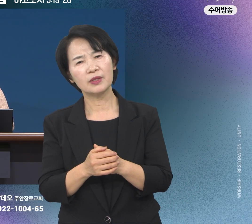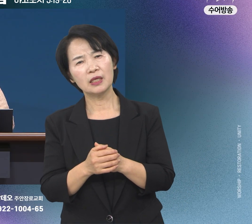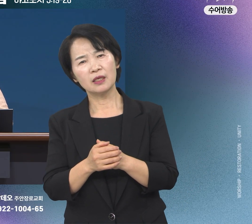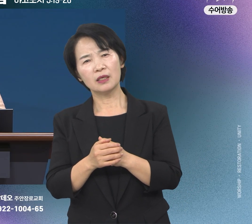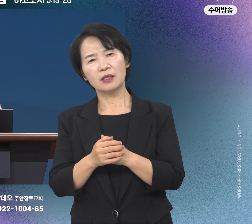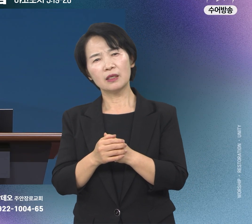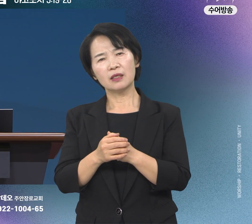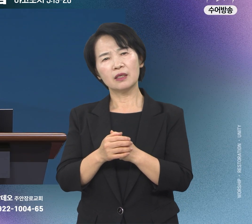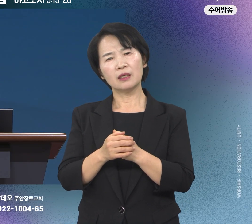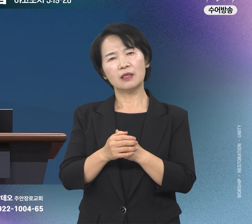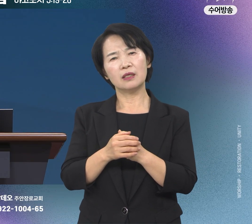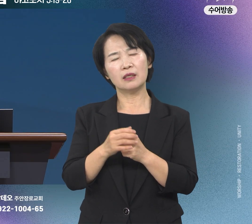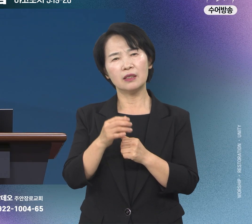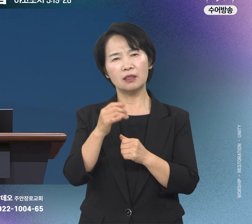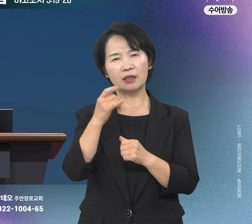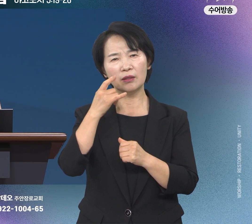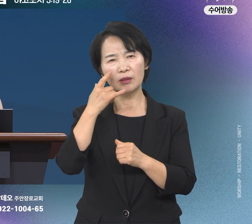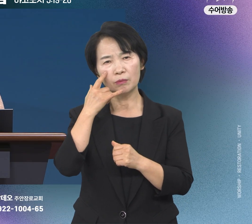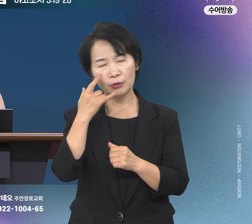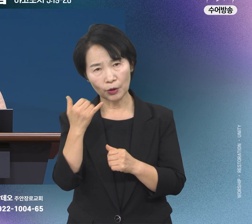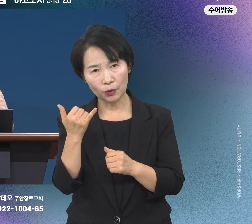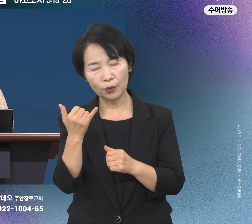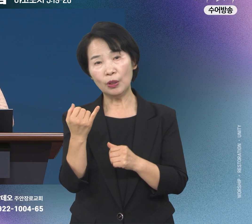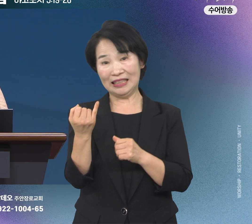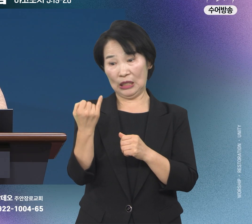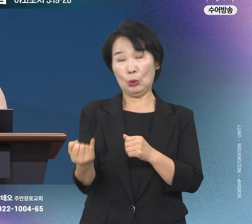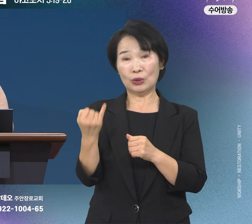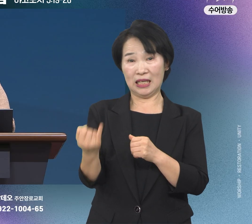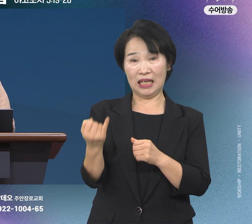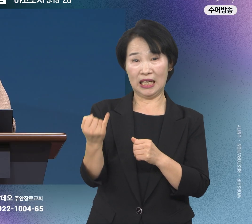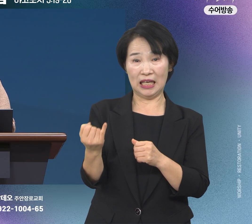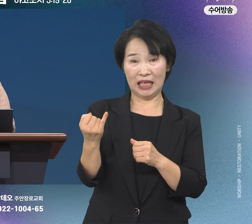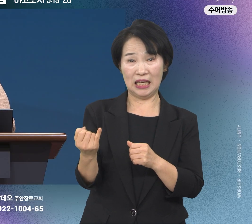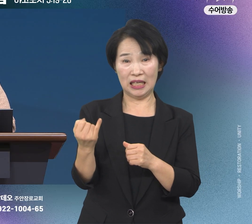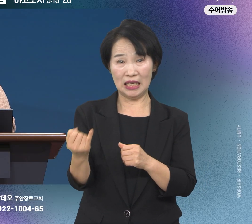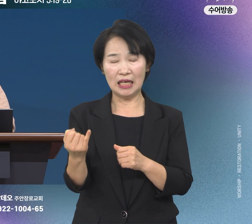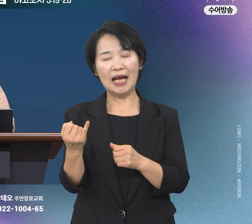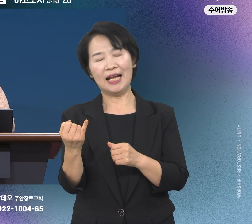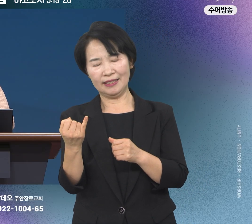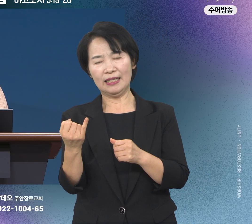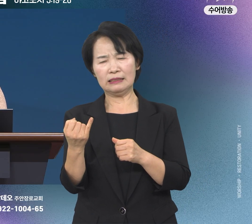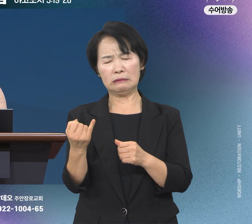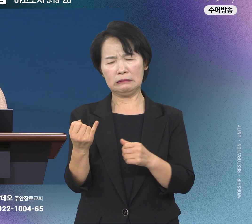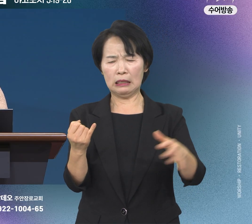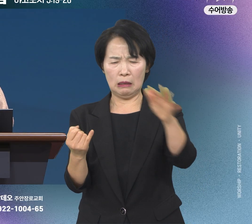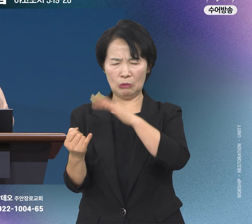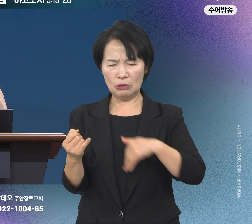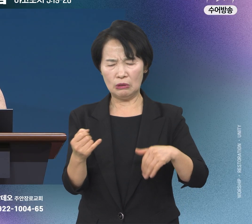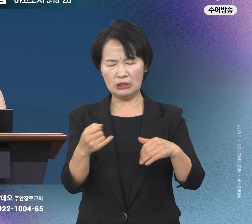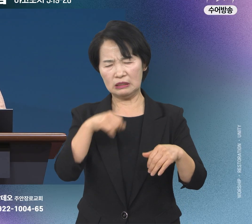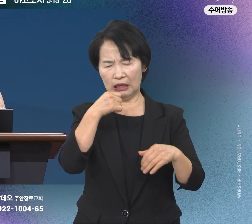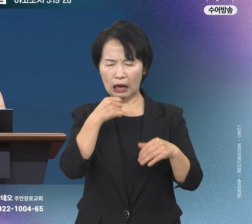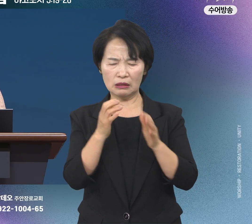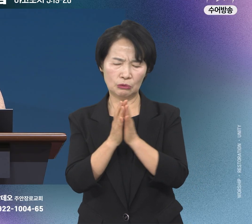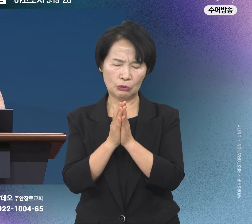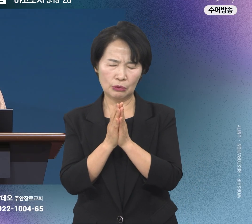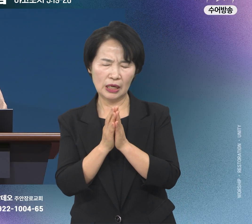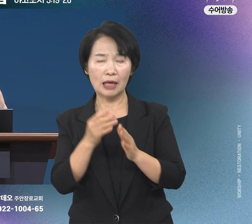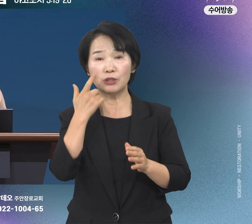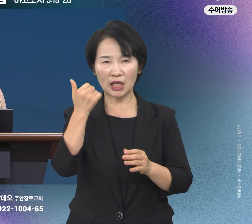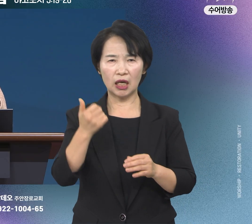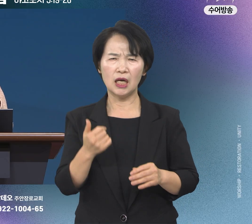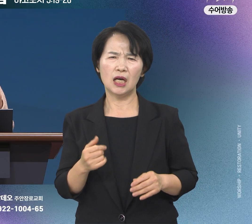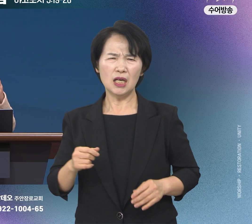와중에 이제 부모님과 이제 제 동생이 있었는데 함께 식기도를 하는 시간이었어요. 근데 아빠가 기도를 하시는데